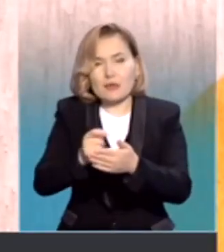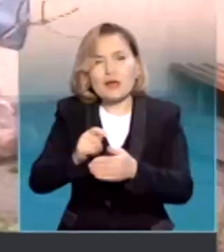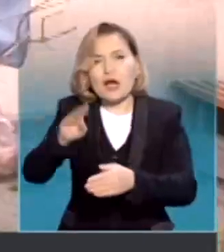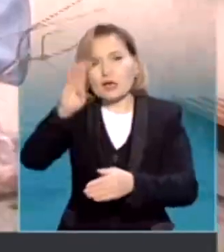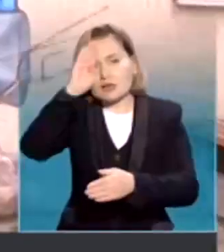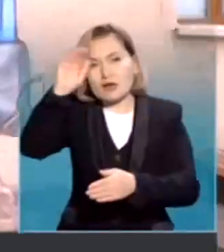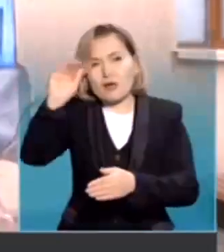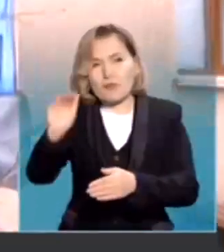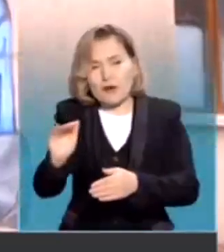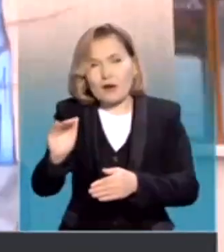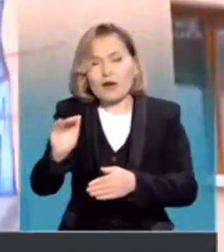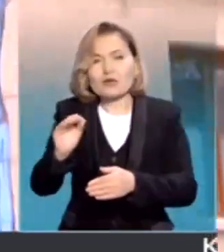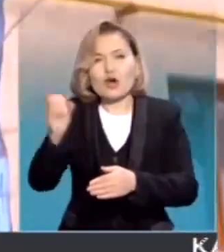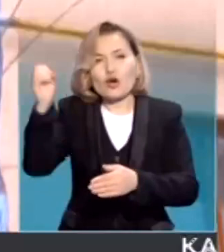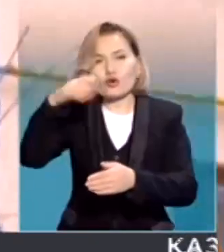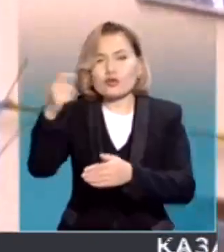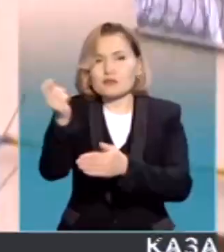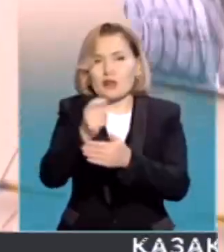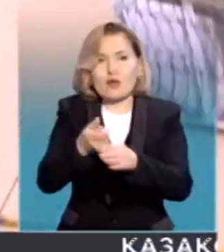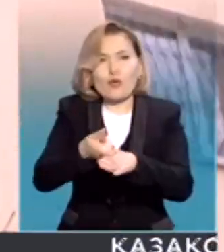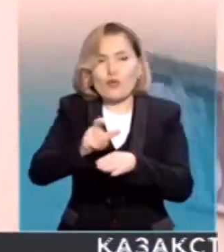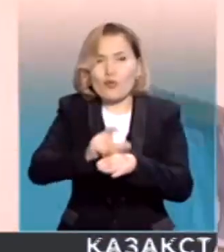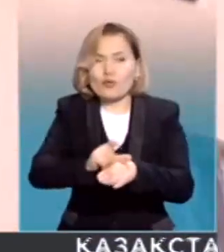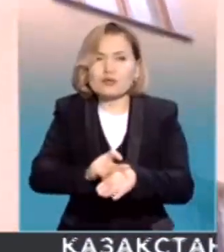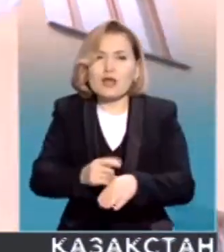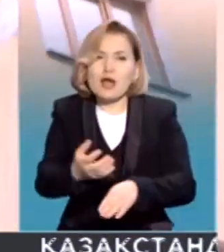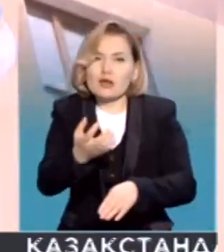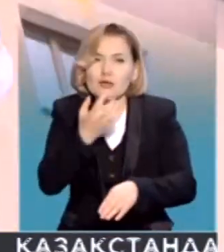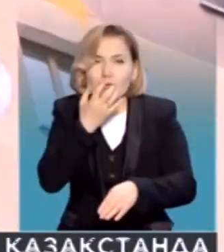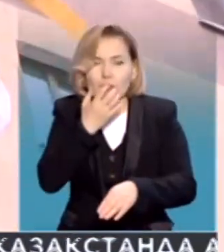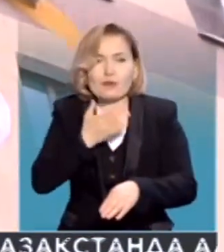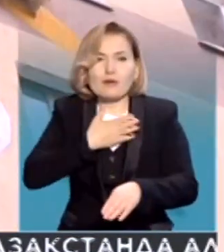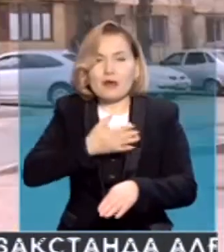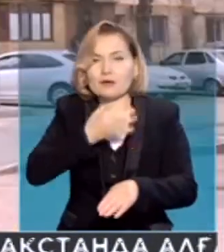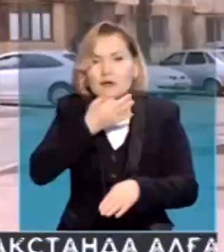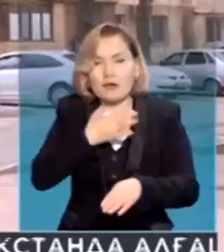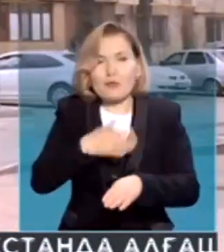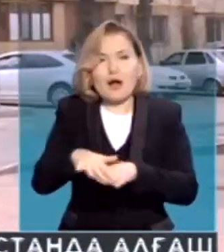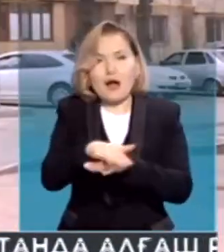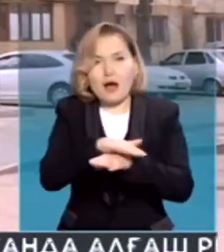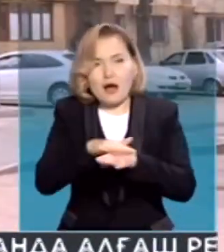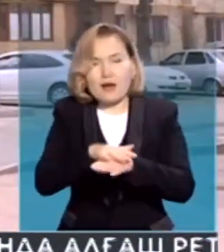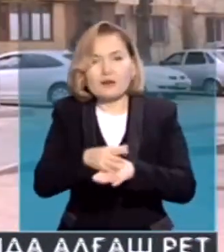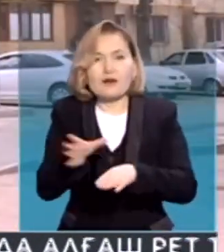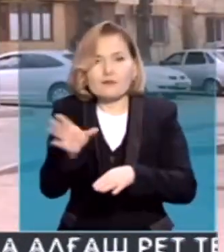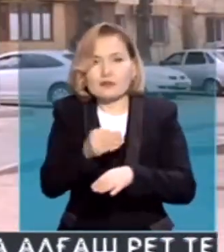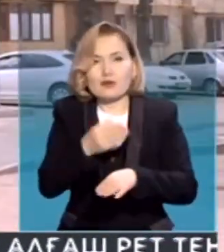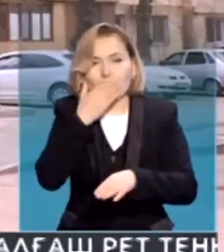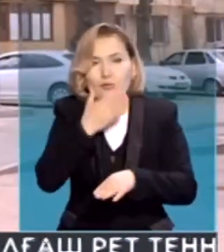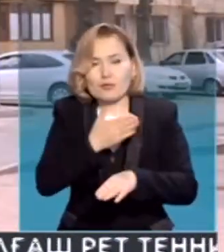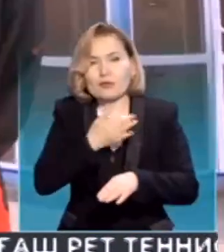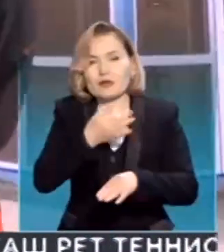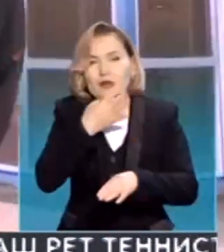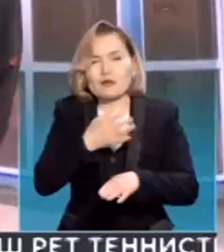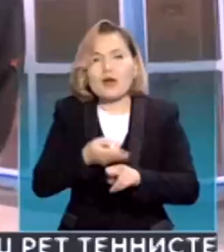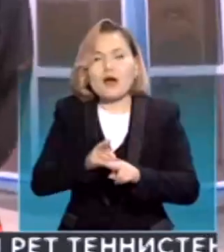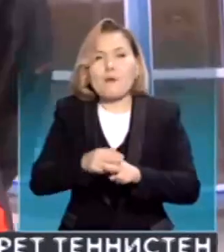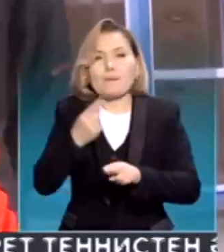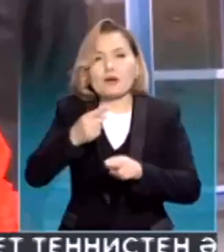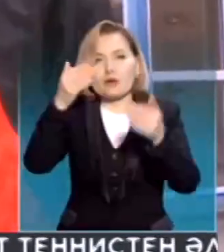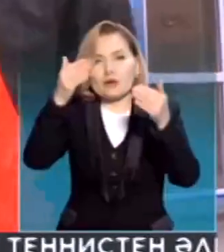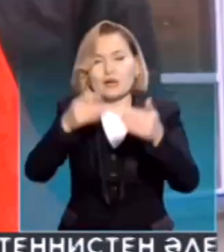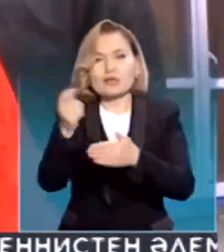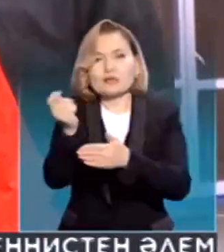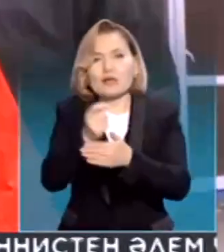бейнесі, күн салып жатқан өте бір жылу сезімдер береді және халықта өте жақсы қарсы алған болады. Бір муралды салуға қанша уақыт